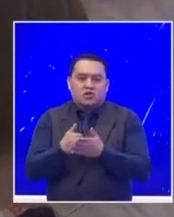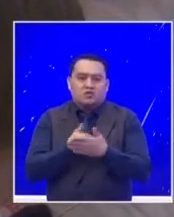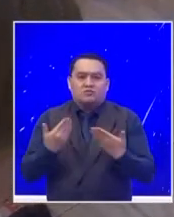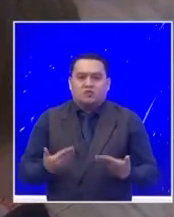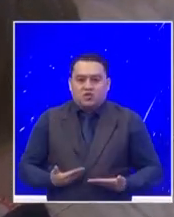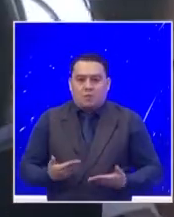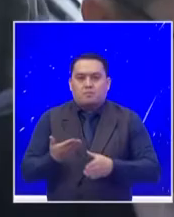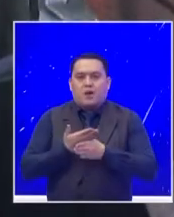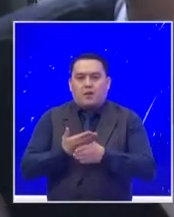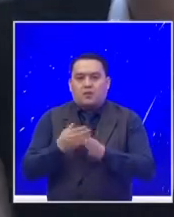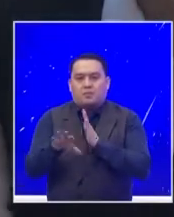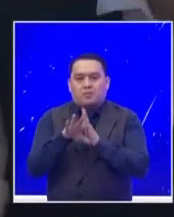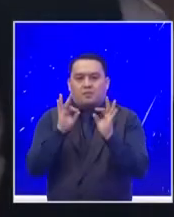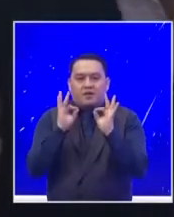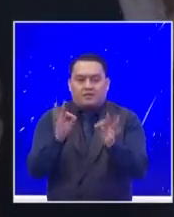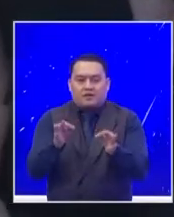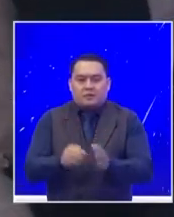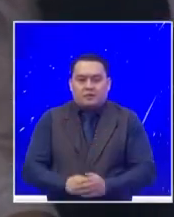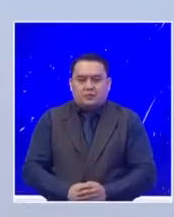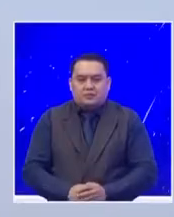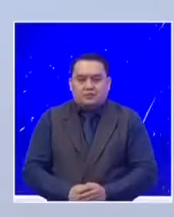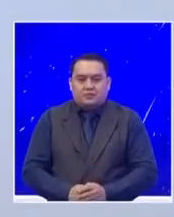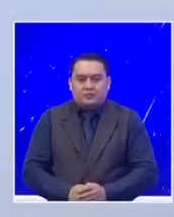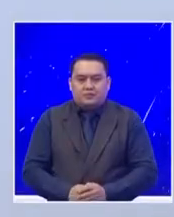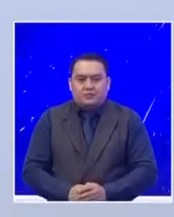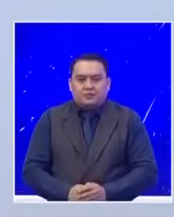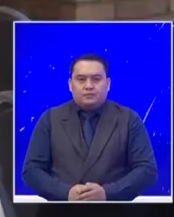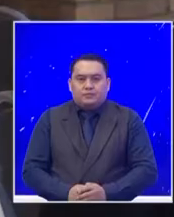в жизни и помочь сделать правильный выбор.